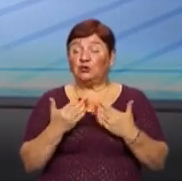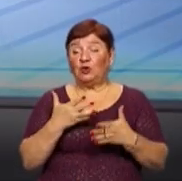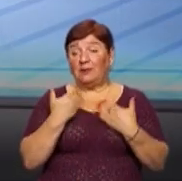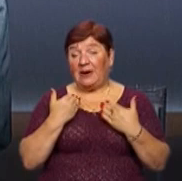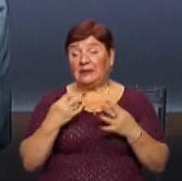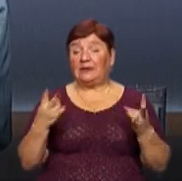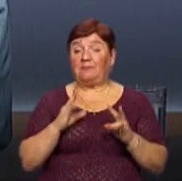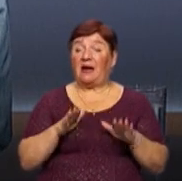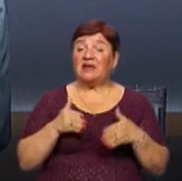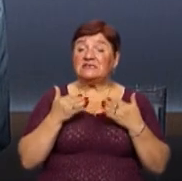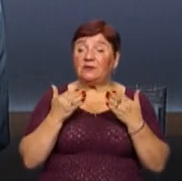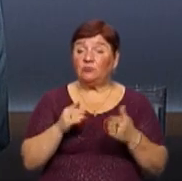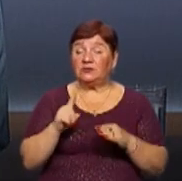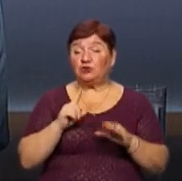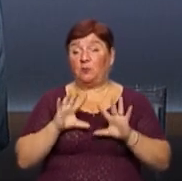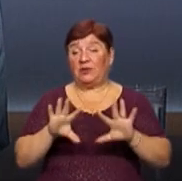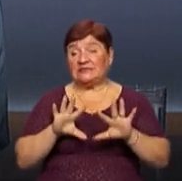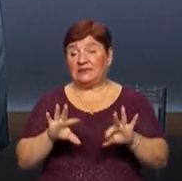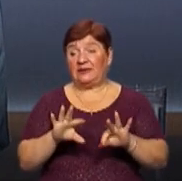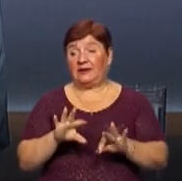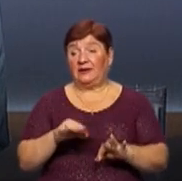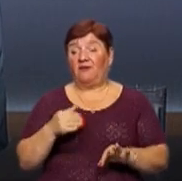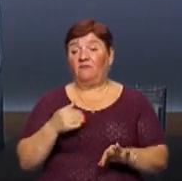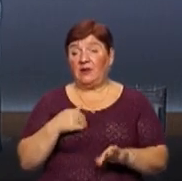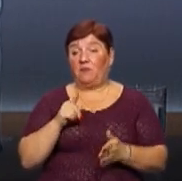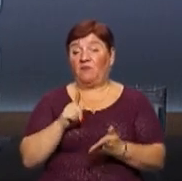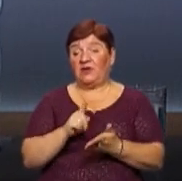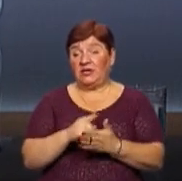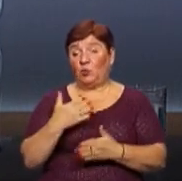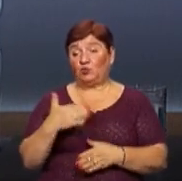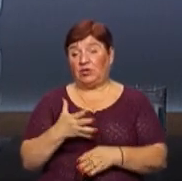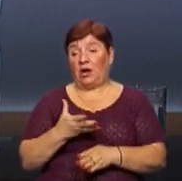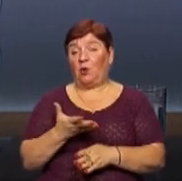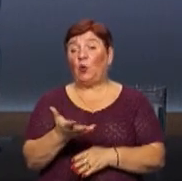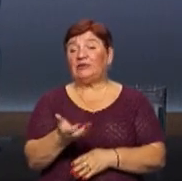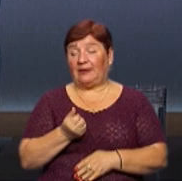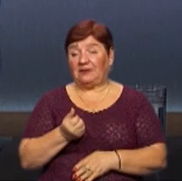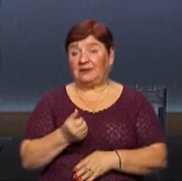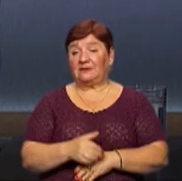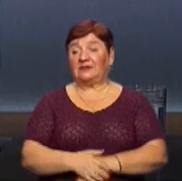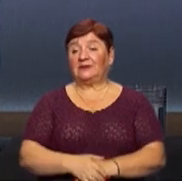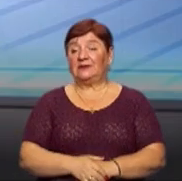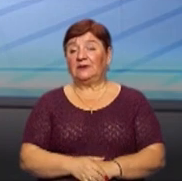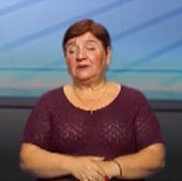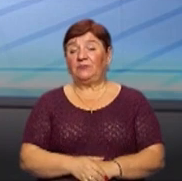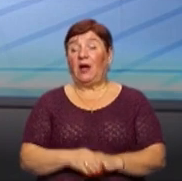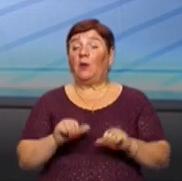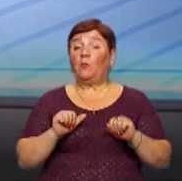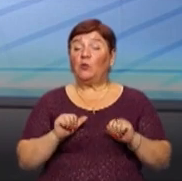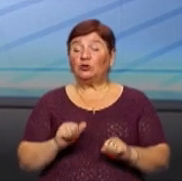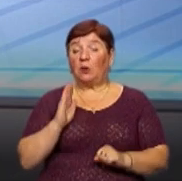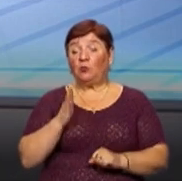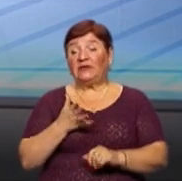треба звернутися до пенсійного фонду. Щоб ми роз'яснили. Але ви мали її отримати вже Може дати виплати бути